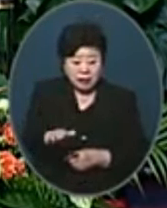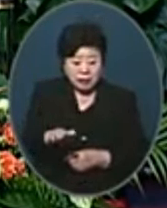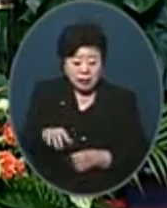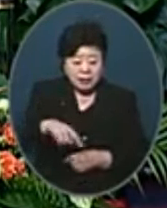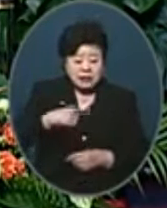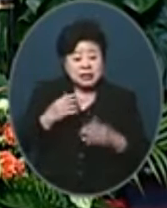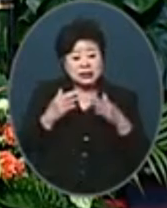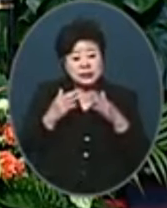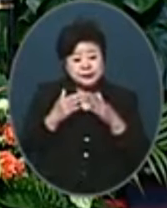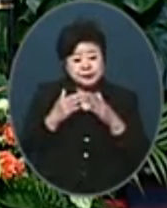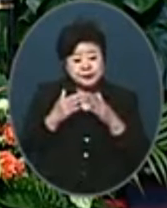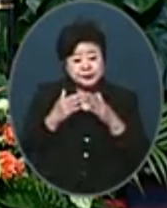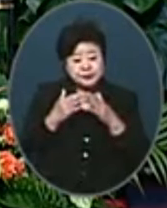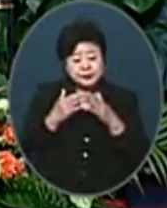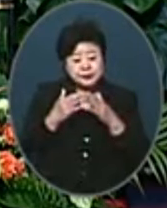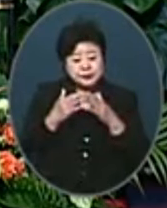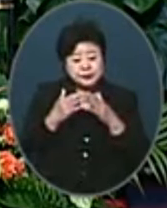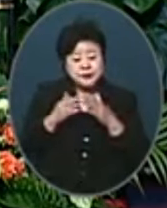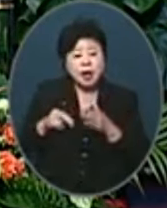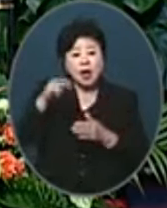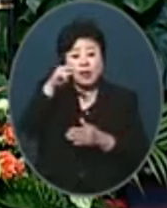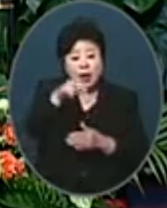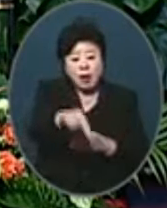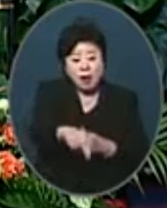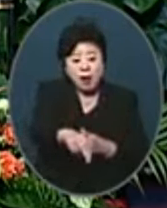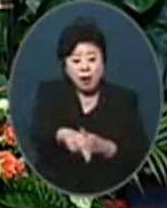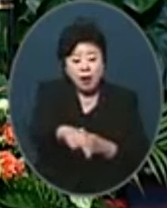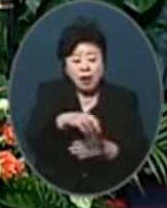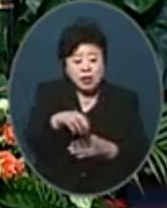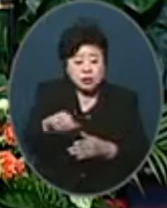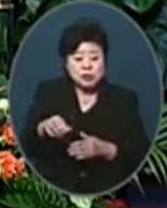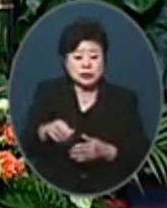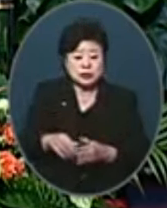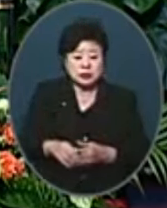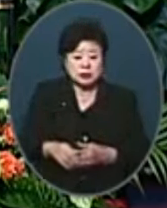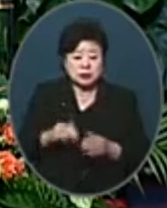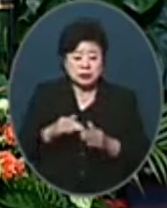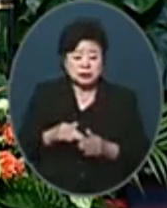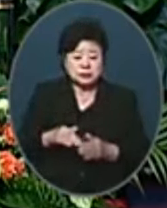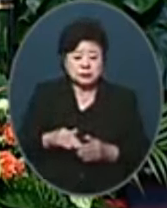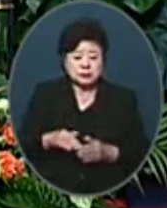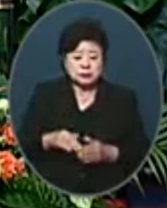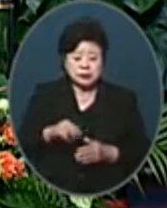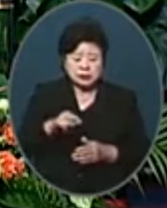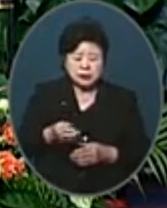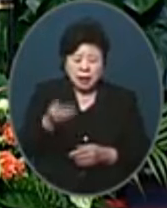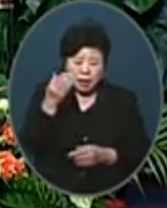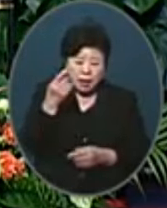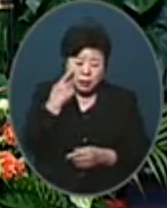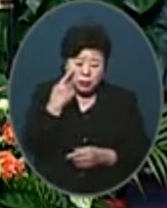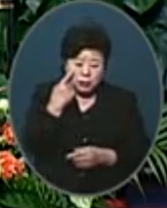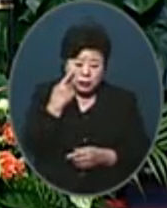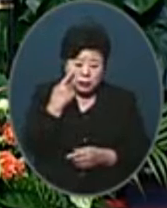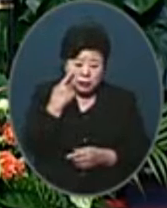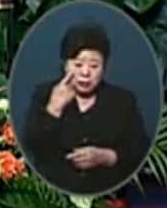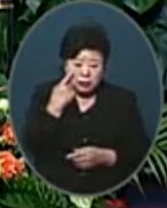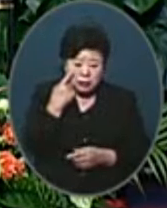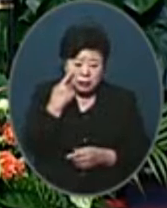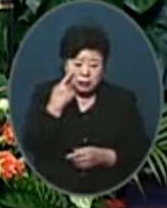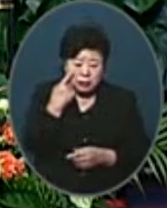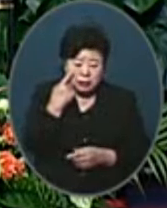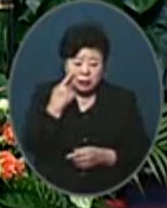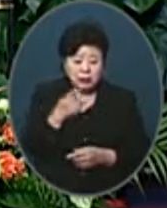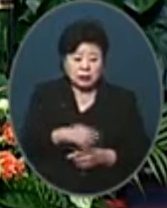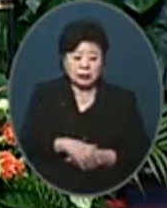자기 집을 건너서 이웃집을 지나가야 돼 부둣가로 갔는데